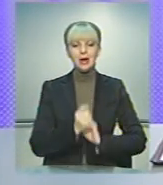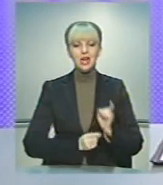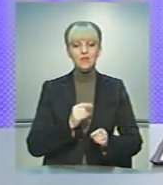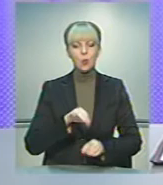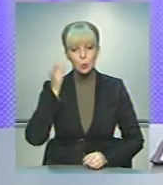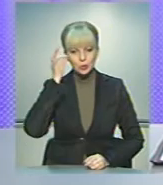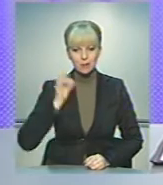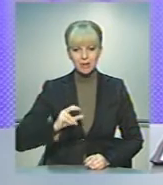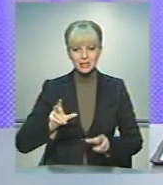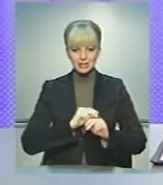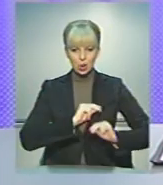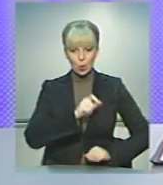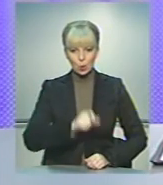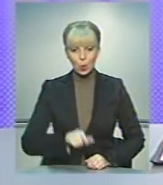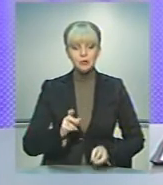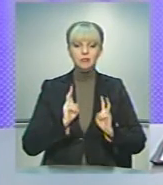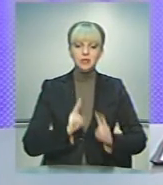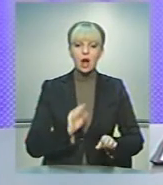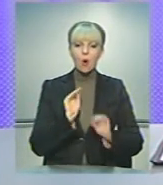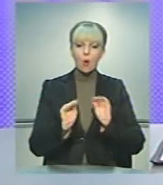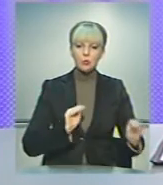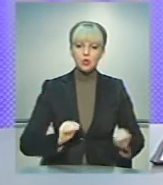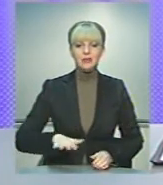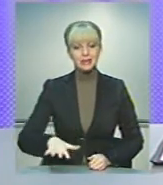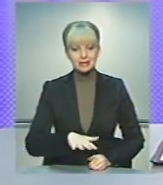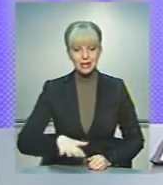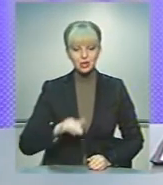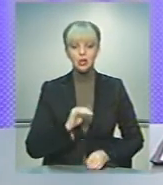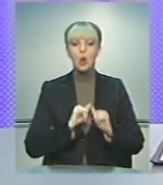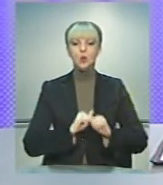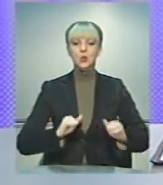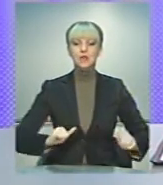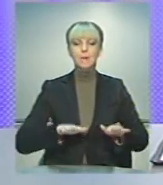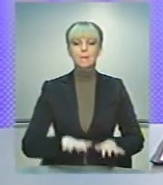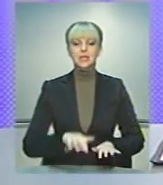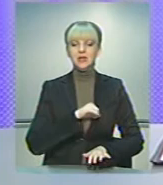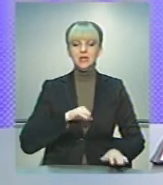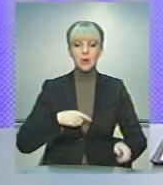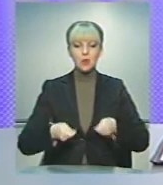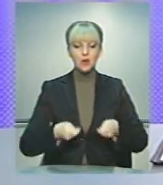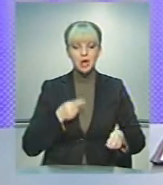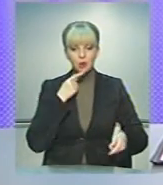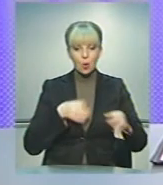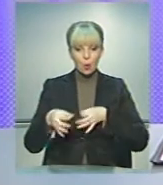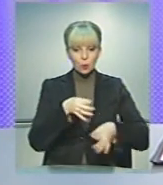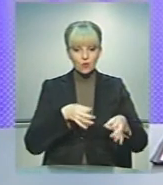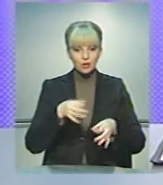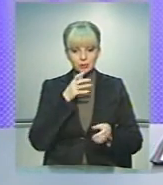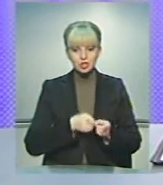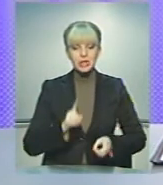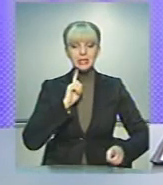у німецьких колег. Про те, як облаштовувати території та розвивати місцеве самоврядування, обговорили під